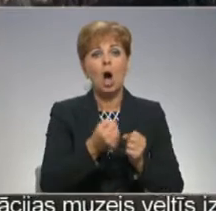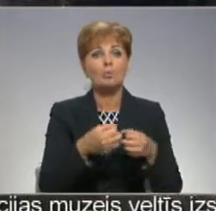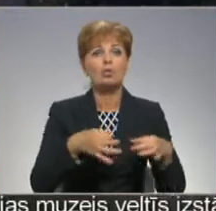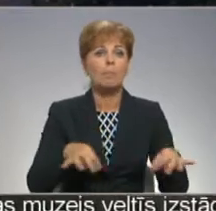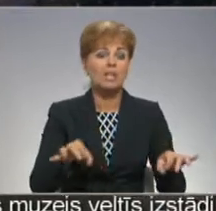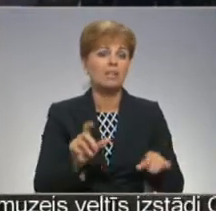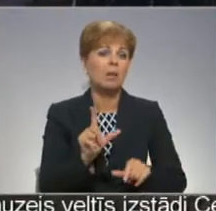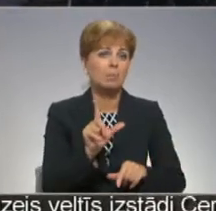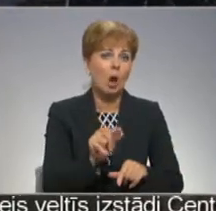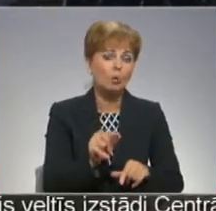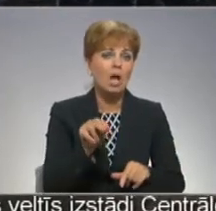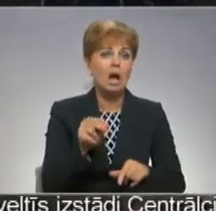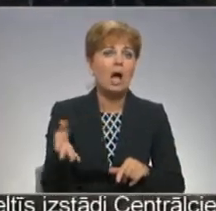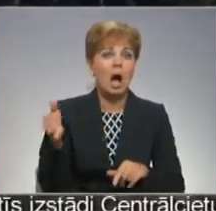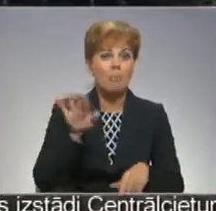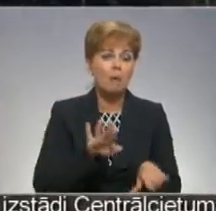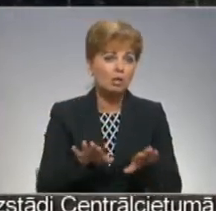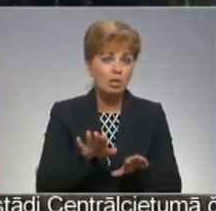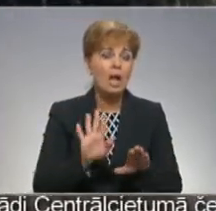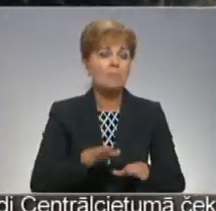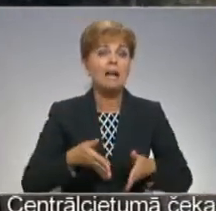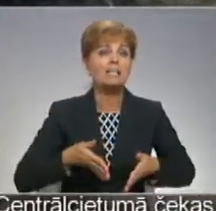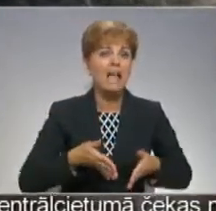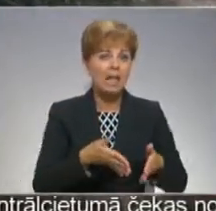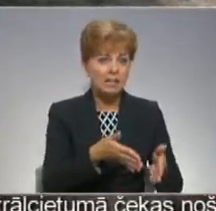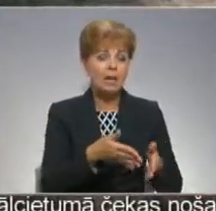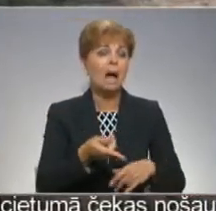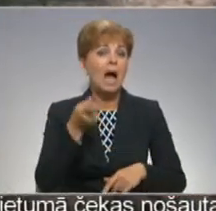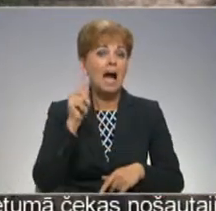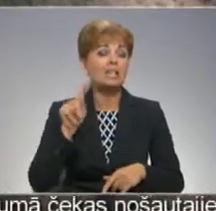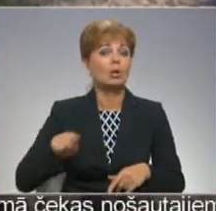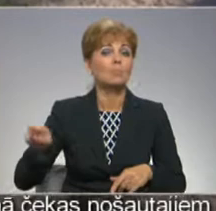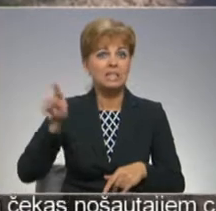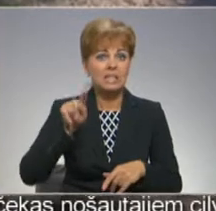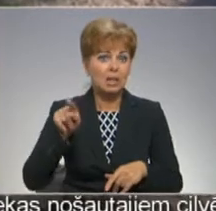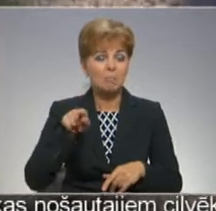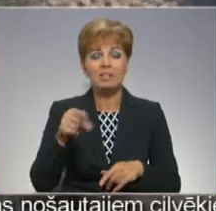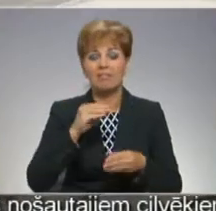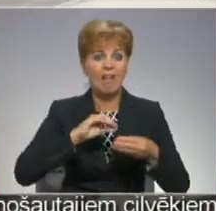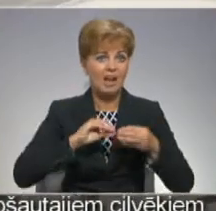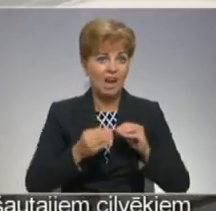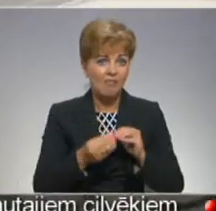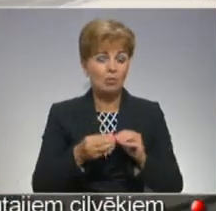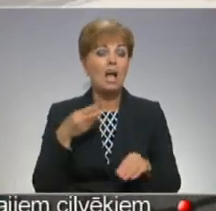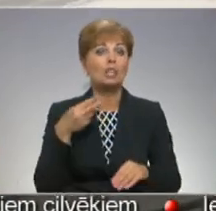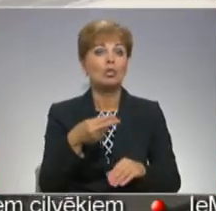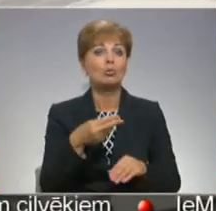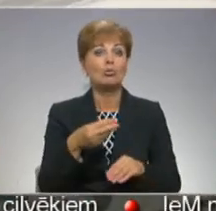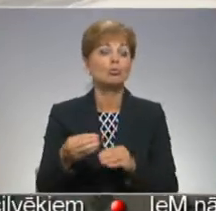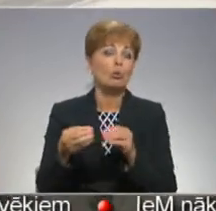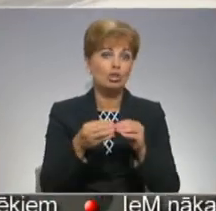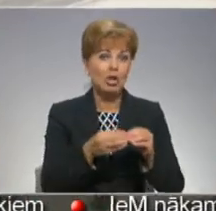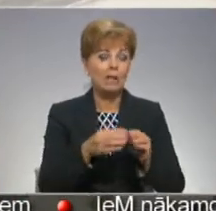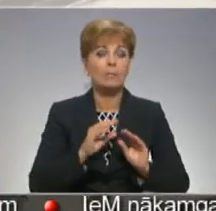brīvi pārvietojas pa kāpās iebraukātajiem celiņiem. Arī aizlieguma zīmes šeit nemana. 2010. Gadā